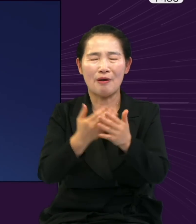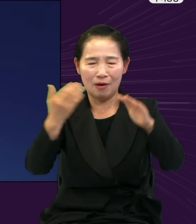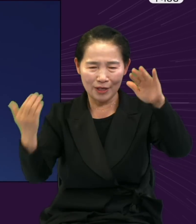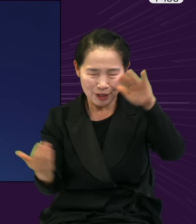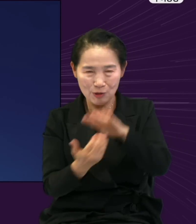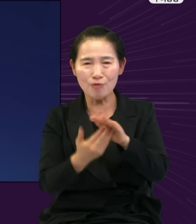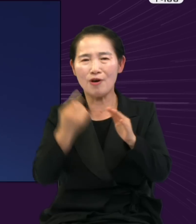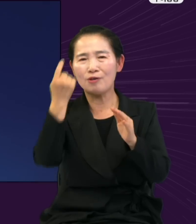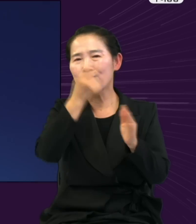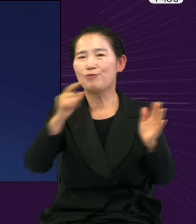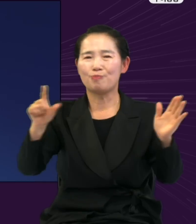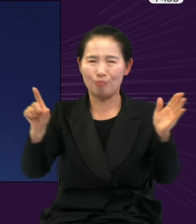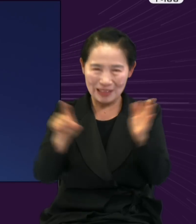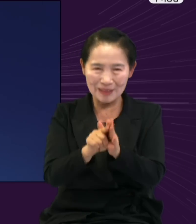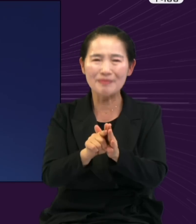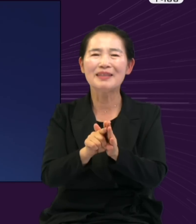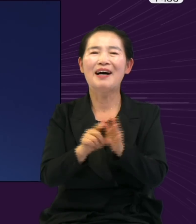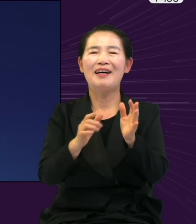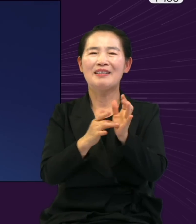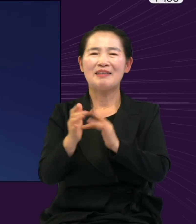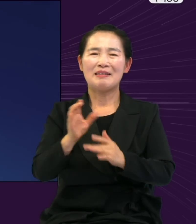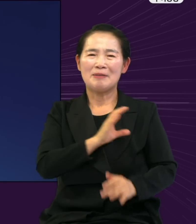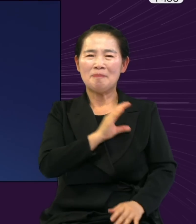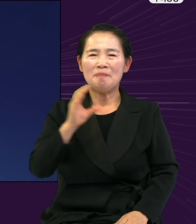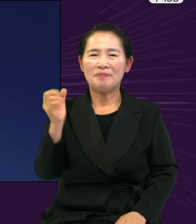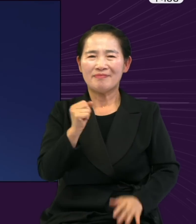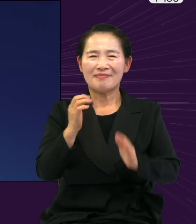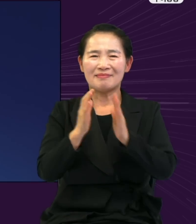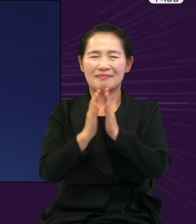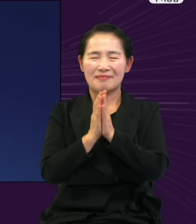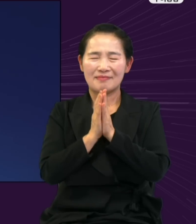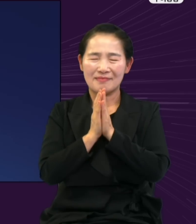믿습니다. 예수님의 이름으로 기도합니다. 아멘.